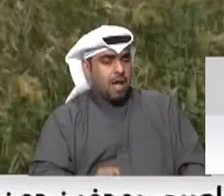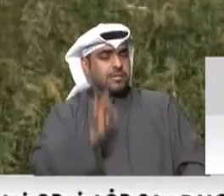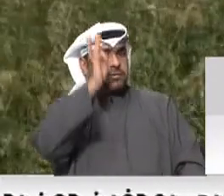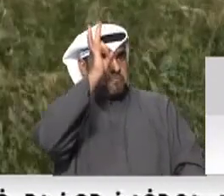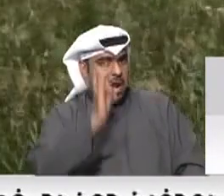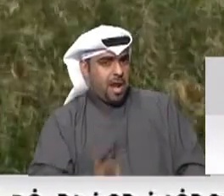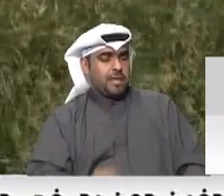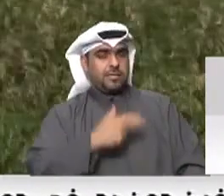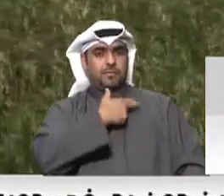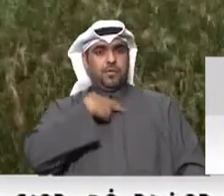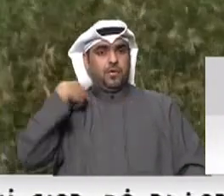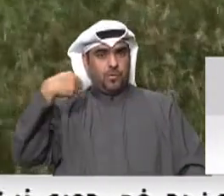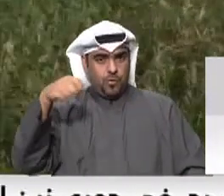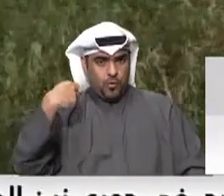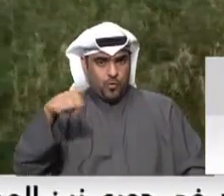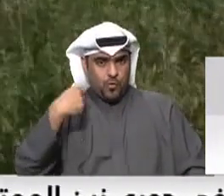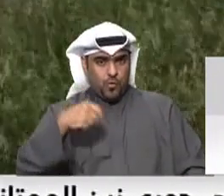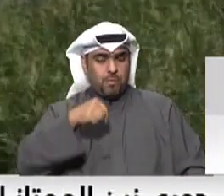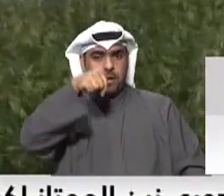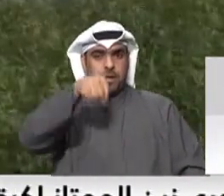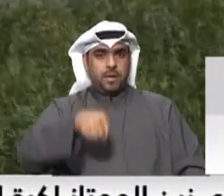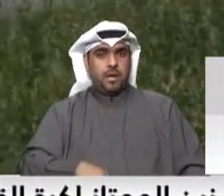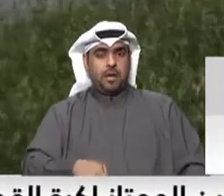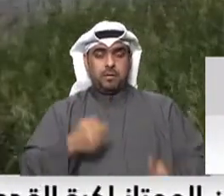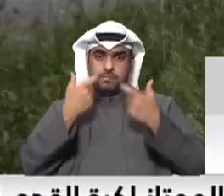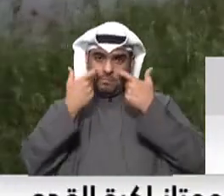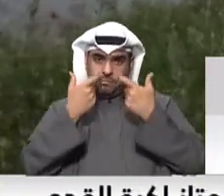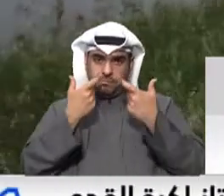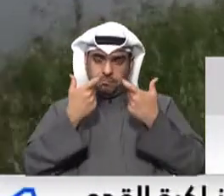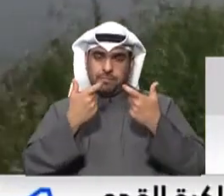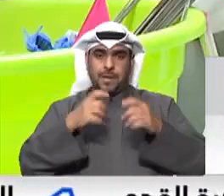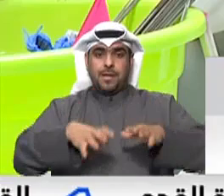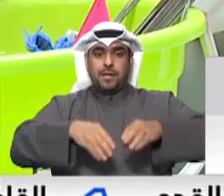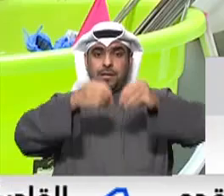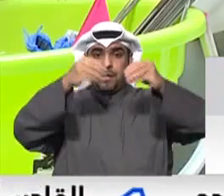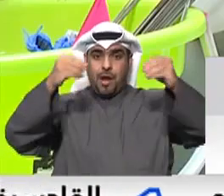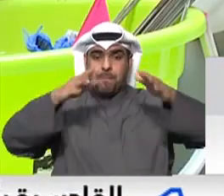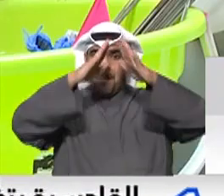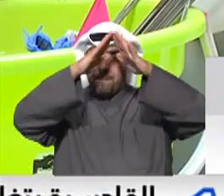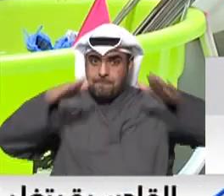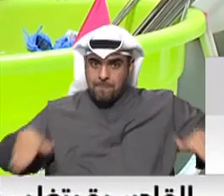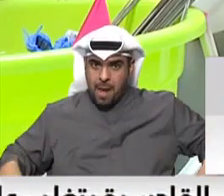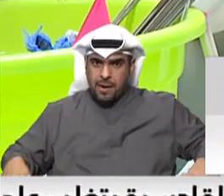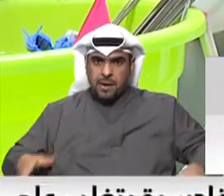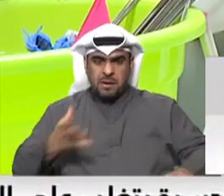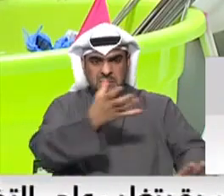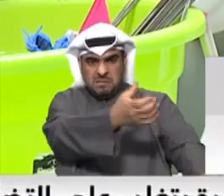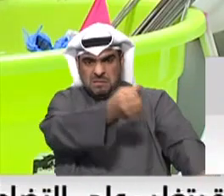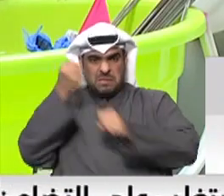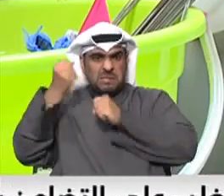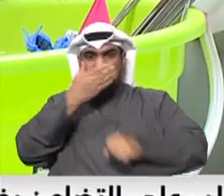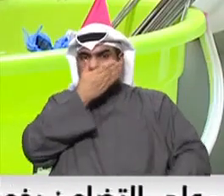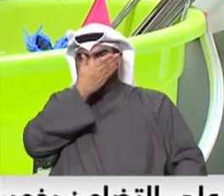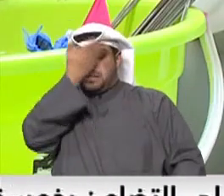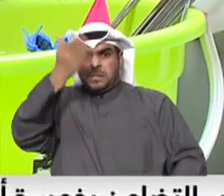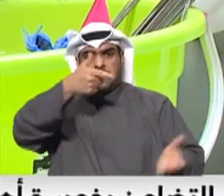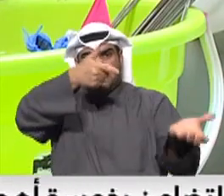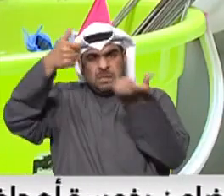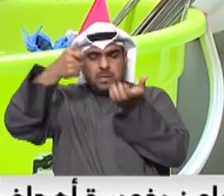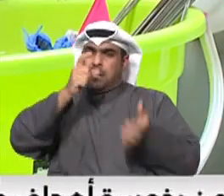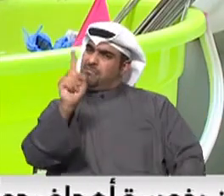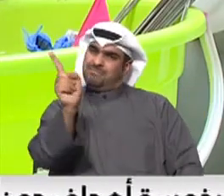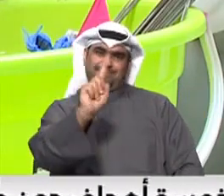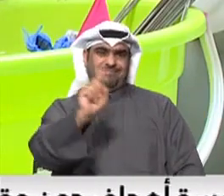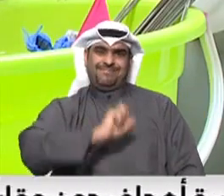المبذوله لمكافحه الجريمه في حق الحيه البريه اليوم العالمي للاحياء البريه هو فرصه